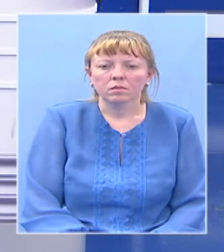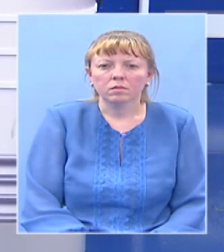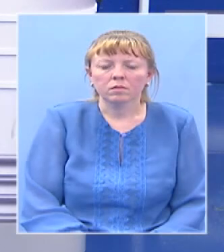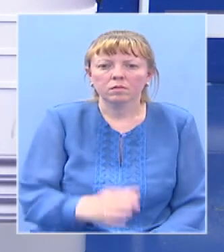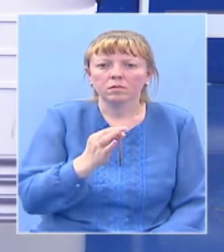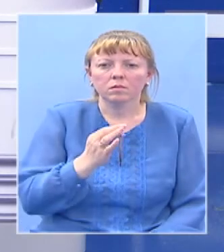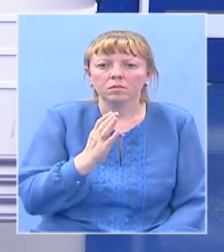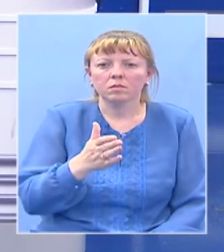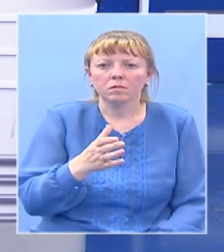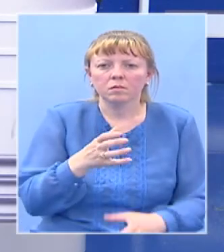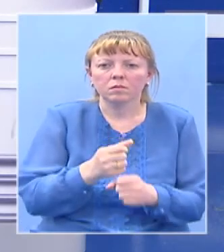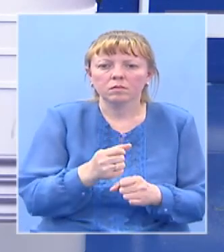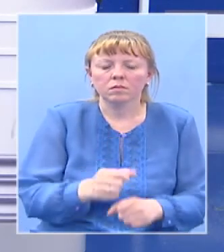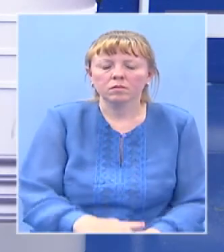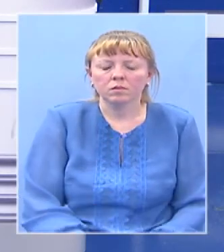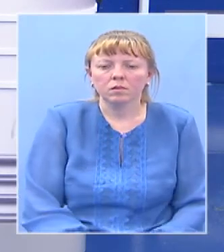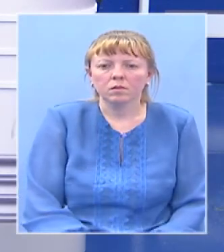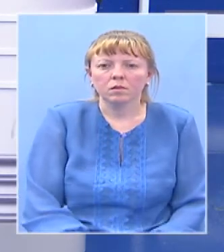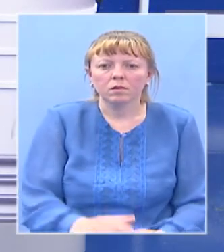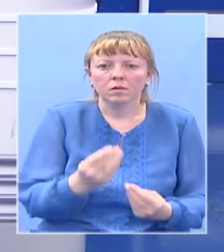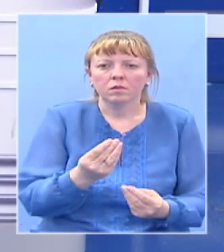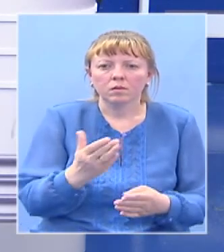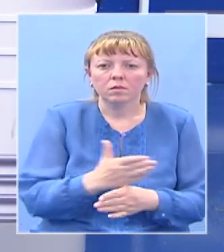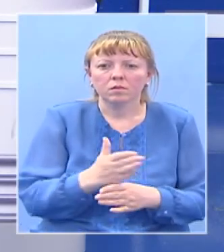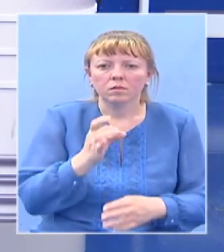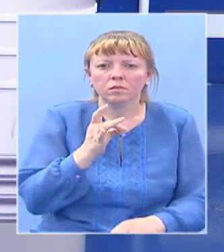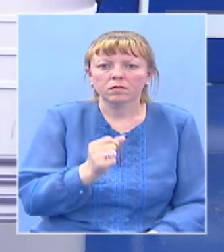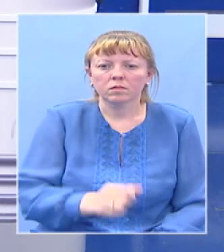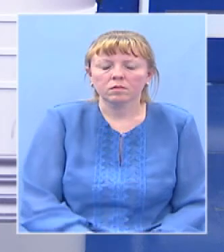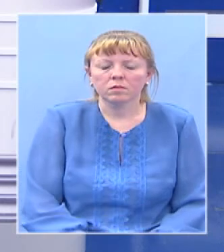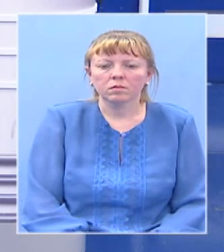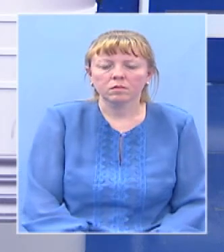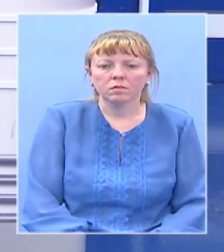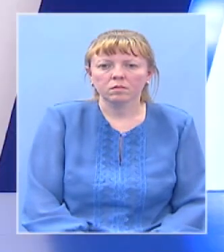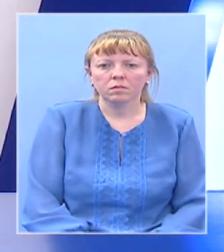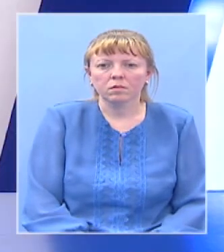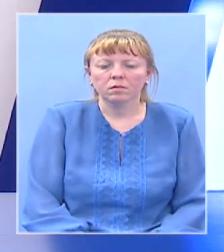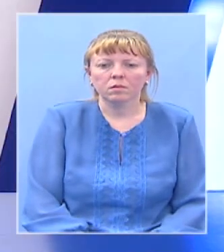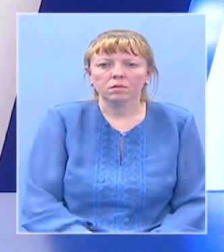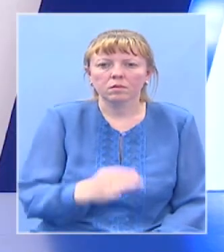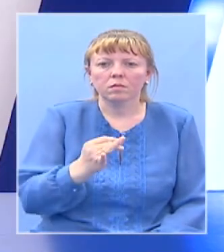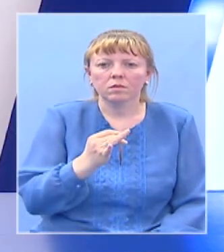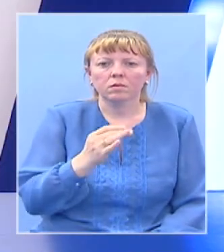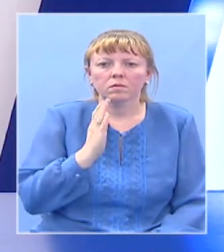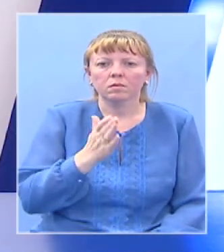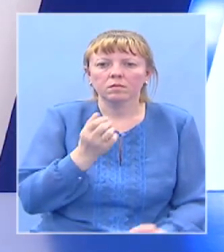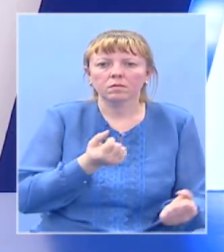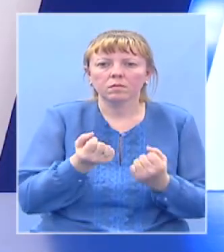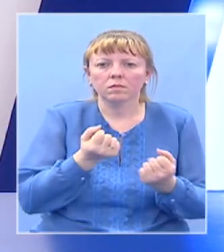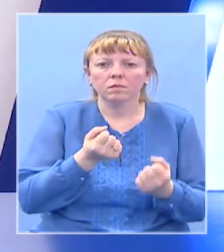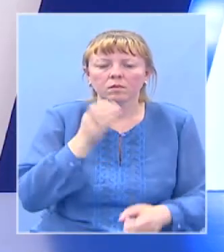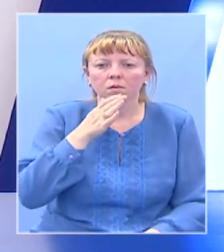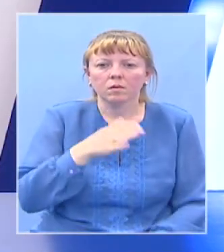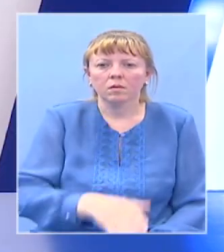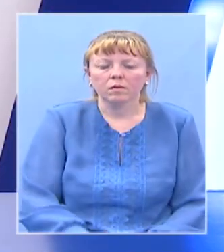направления сузились и выделены отдельные только сферы которые касаются транспортно железнодорожного водного автомобильного транспорта это у